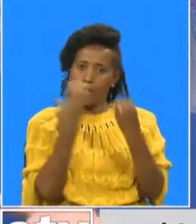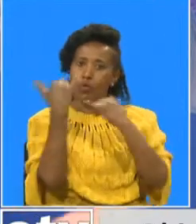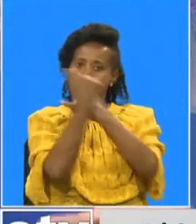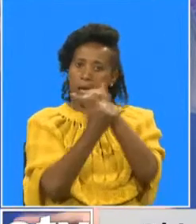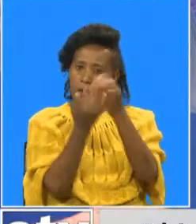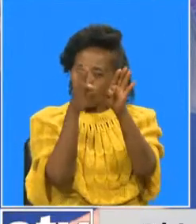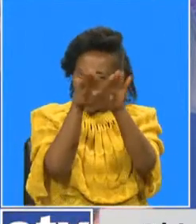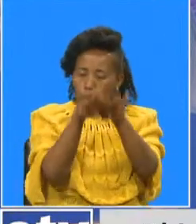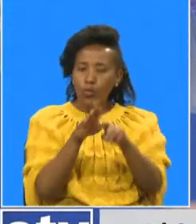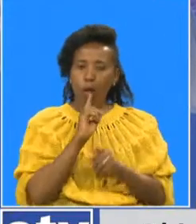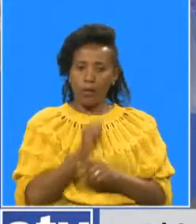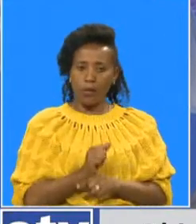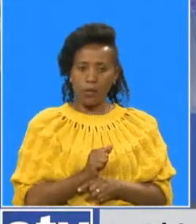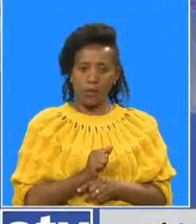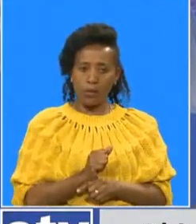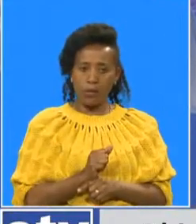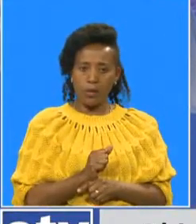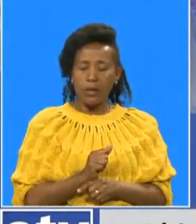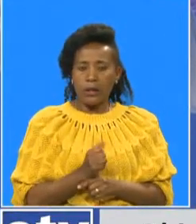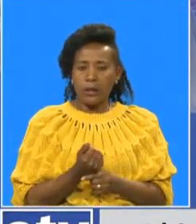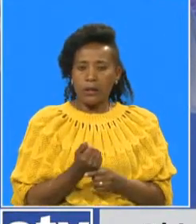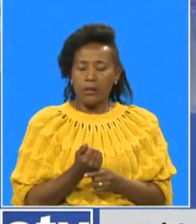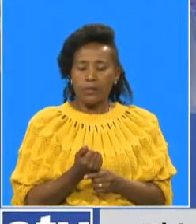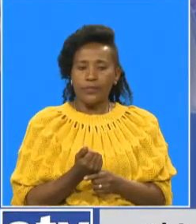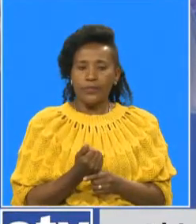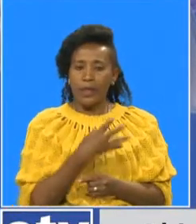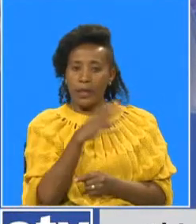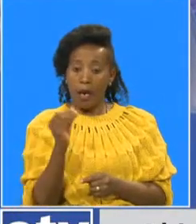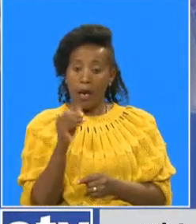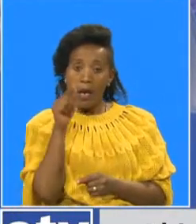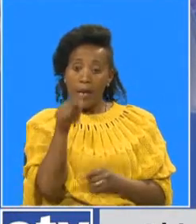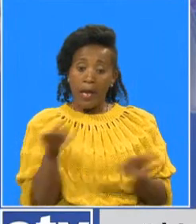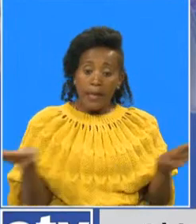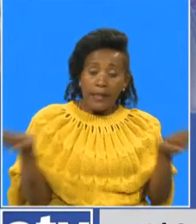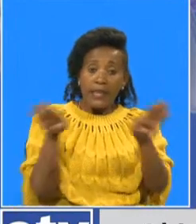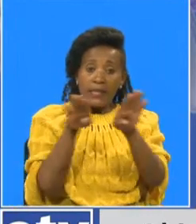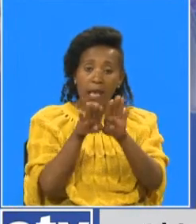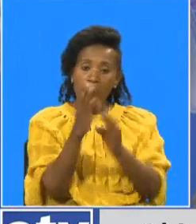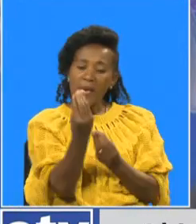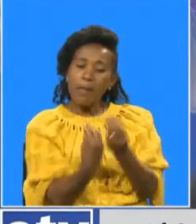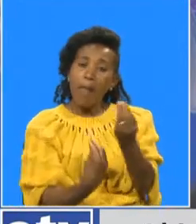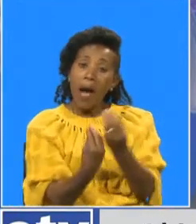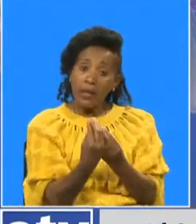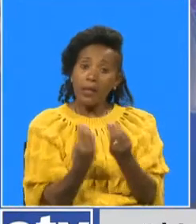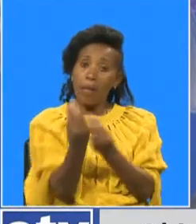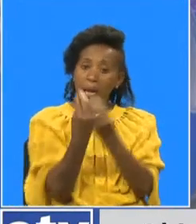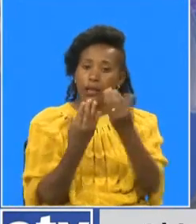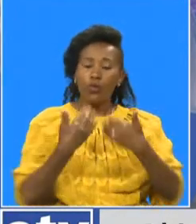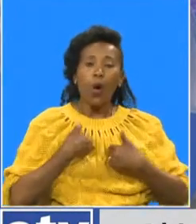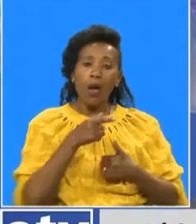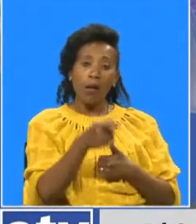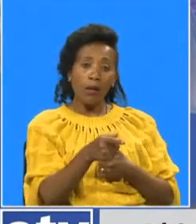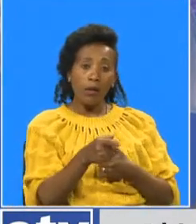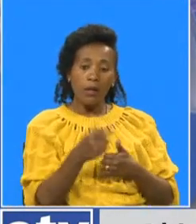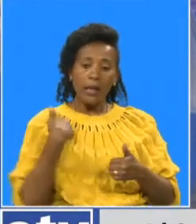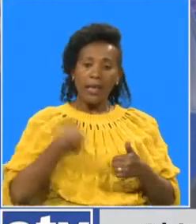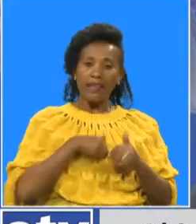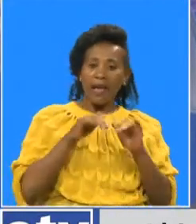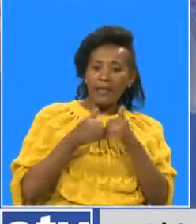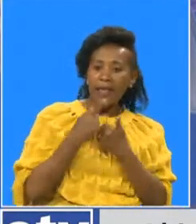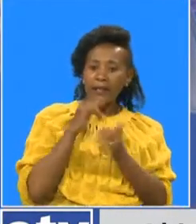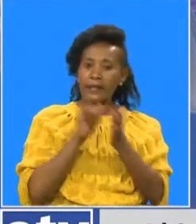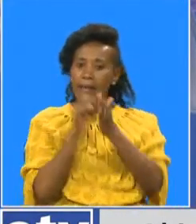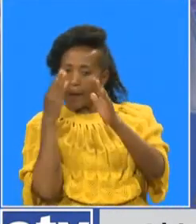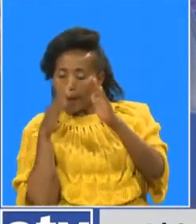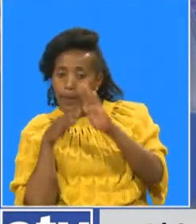ሀገሮች ዘግተዋል እንትናቸውና ያ የተዘጋ ማርኬት ኦልሬዲ ማርኬቱ አለ፣ እኛ እንዴት አድርገን